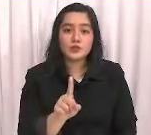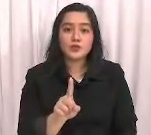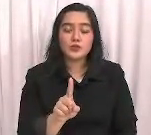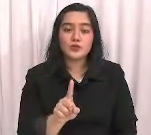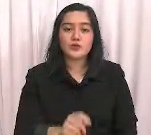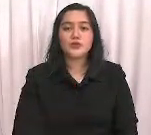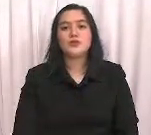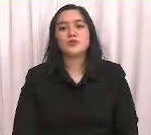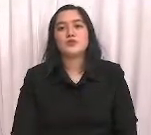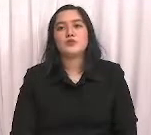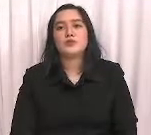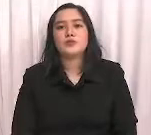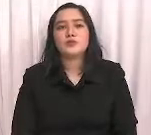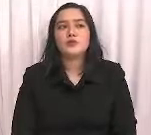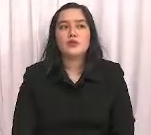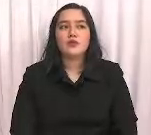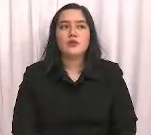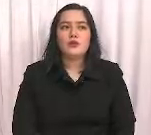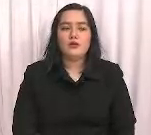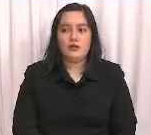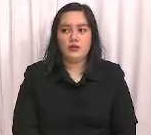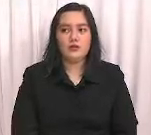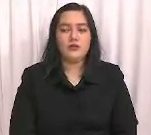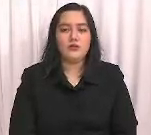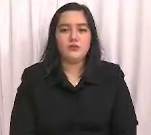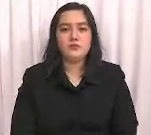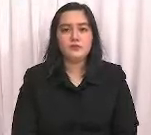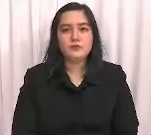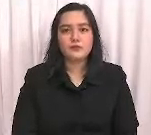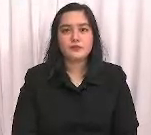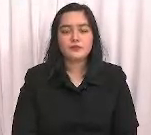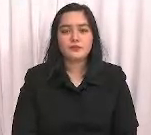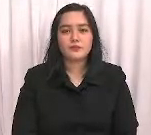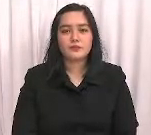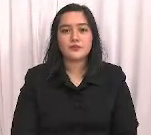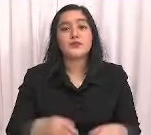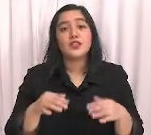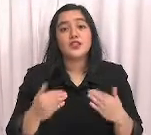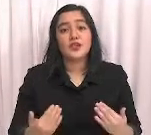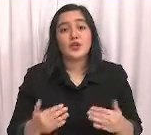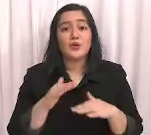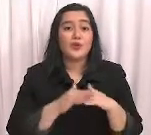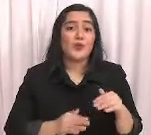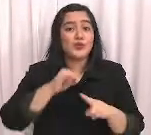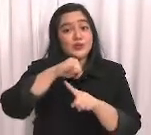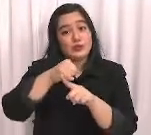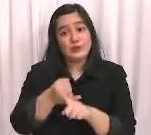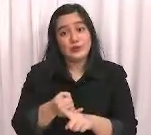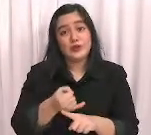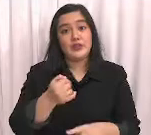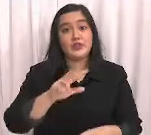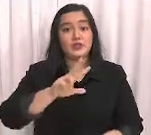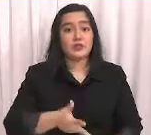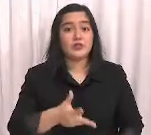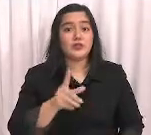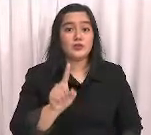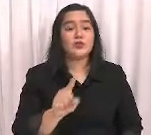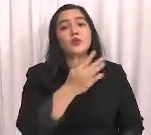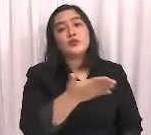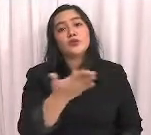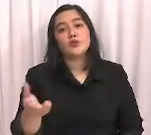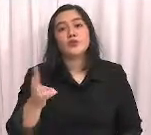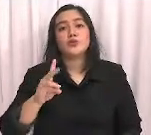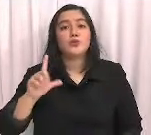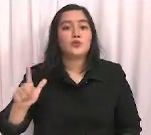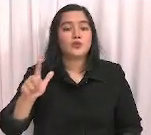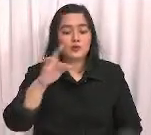dyan sa January. May 31 ba ang January? Yes, sir. Yeah. Sa January 31, mababasa nyo po yan. You see? At